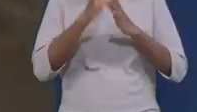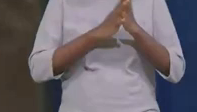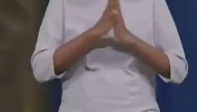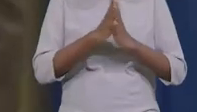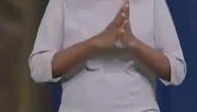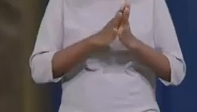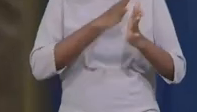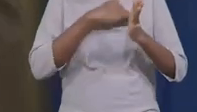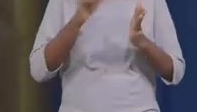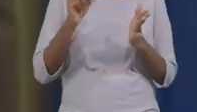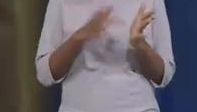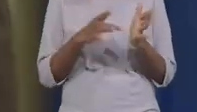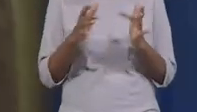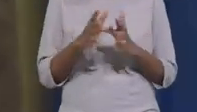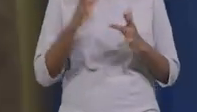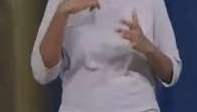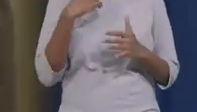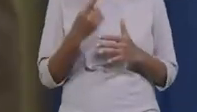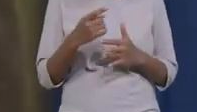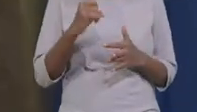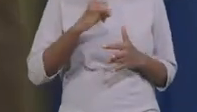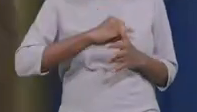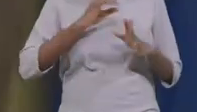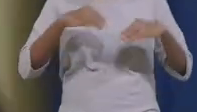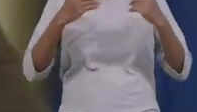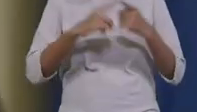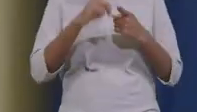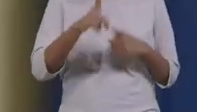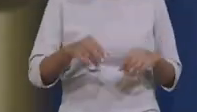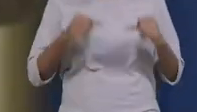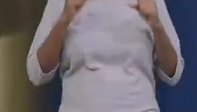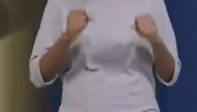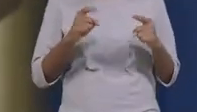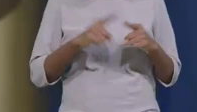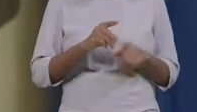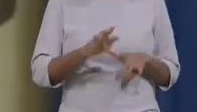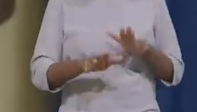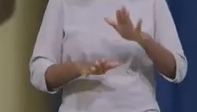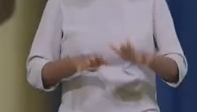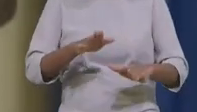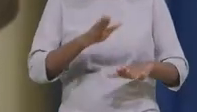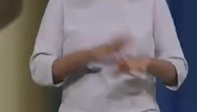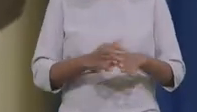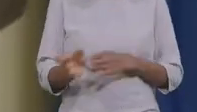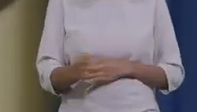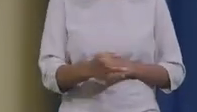ta passion. Ainsi donc, Jésus a dit, je vous ai donné le pouvoir de